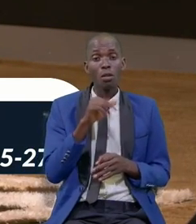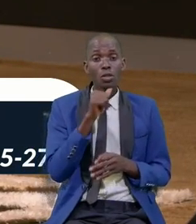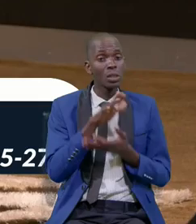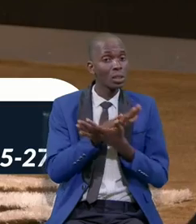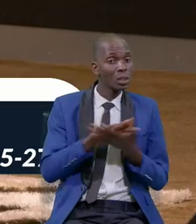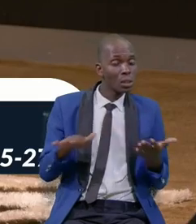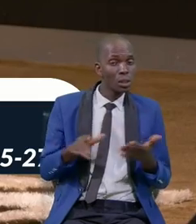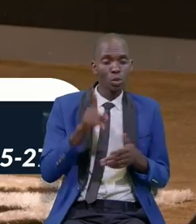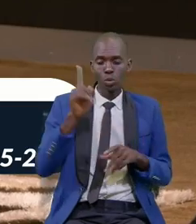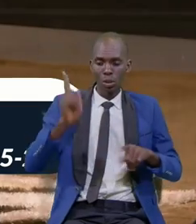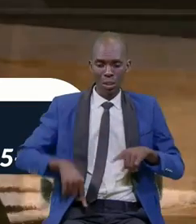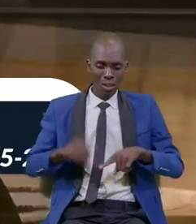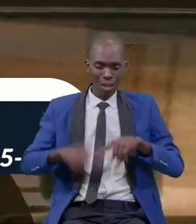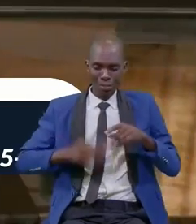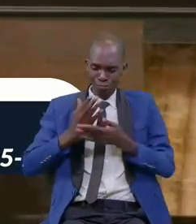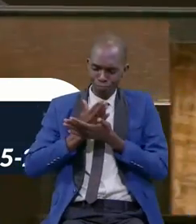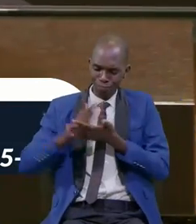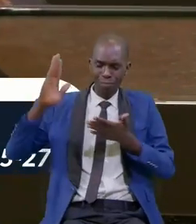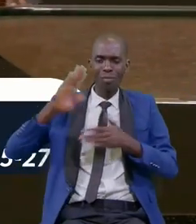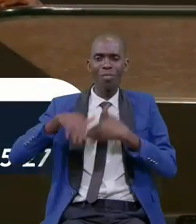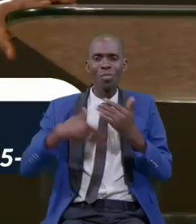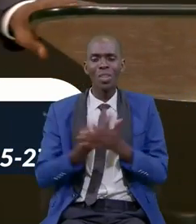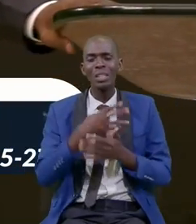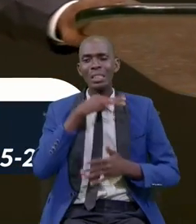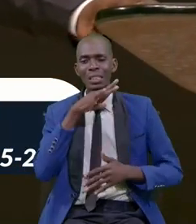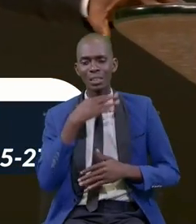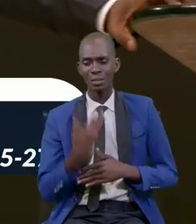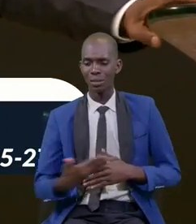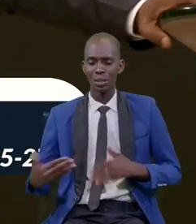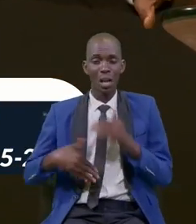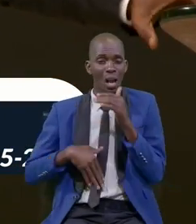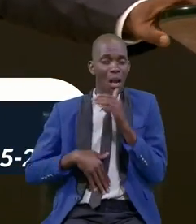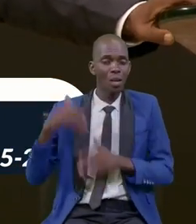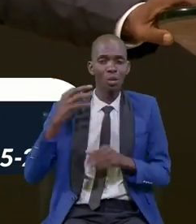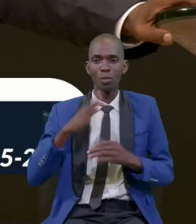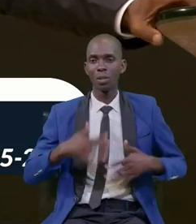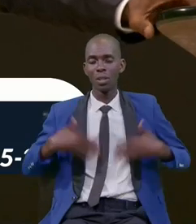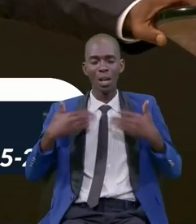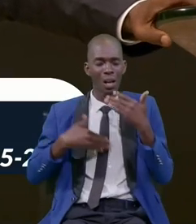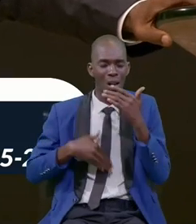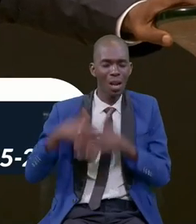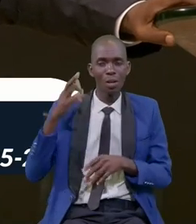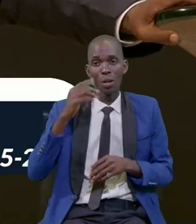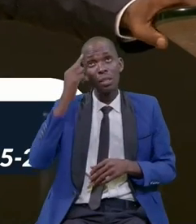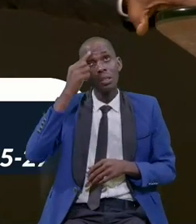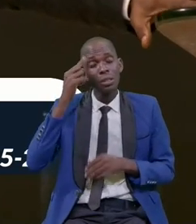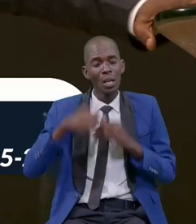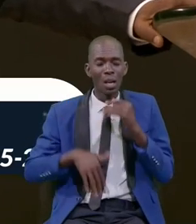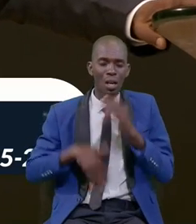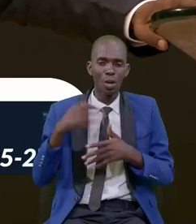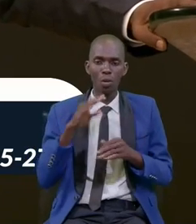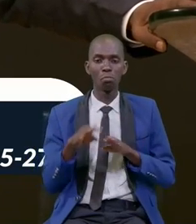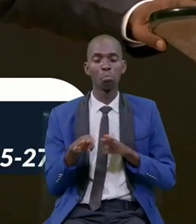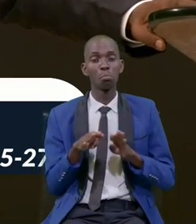vous débarrasser de l'impureté, de la souillure de votre vie, de vos pensées, de votre style de